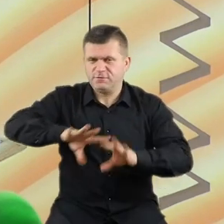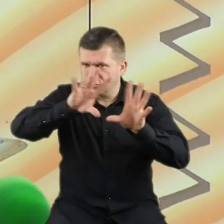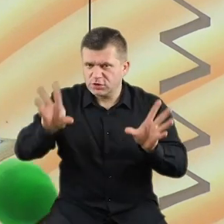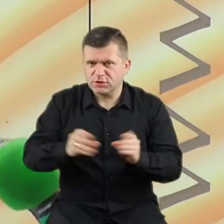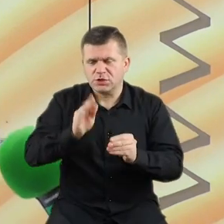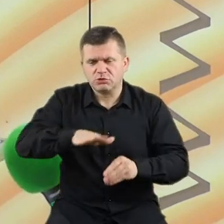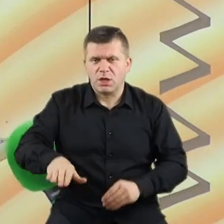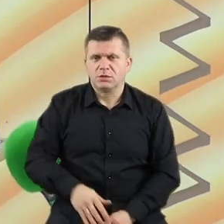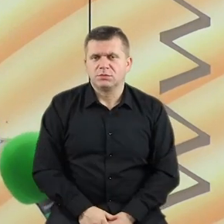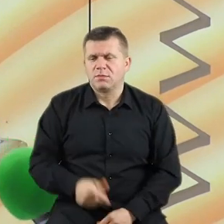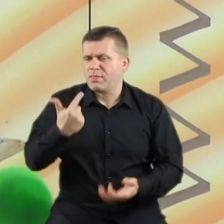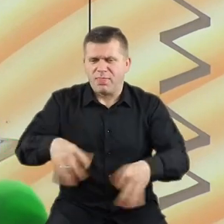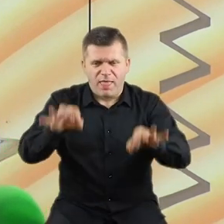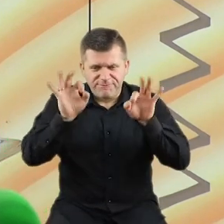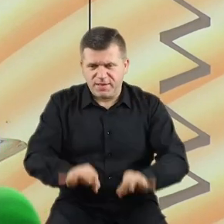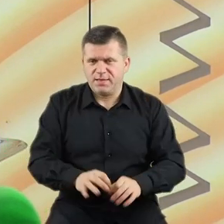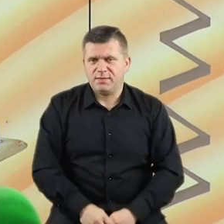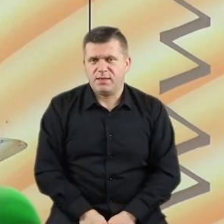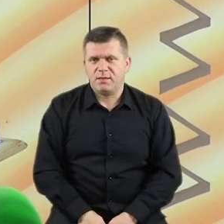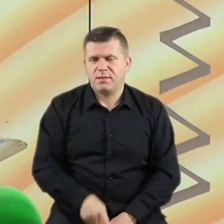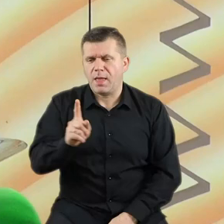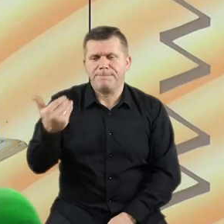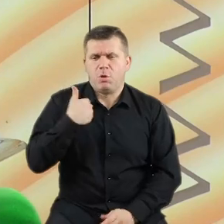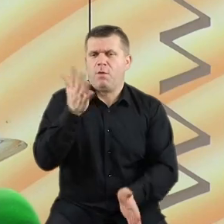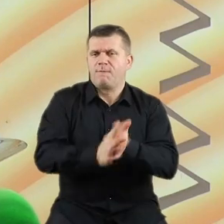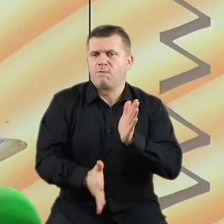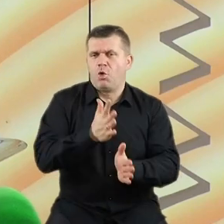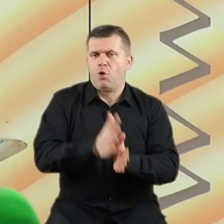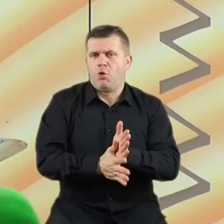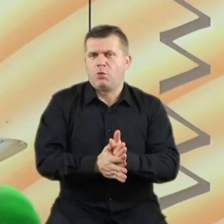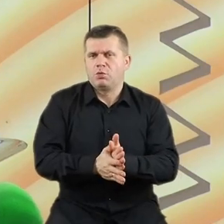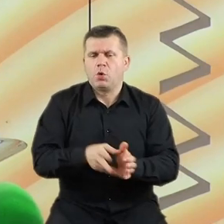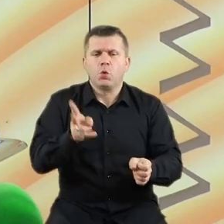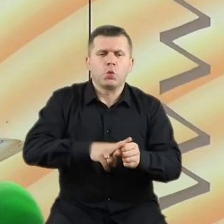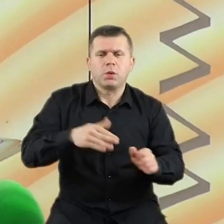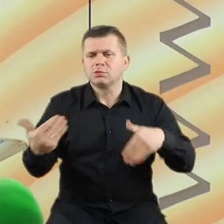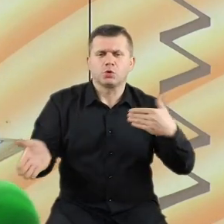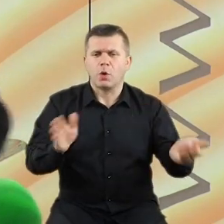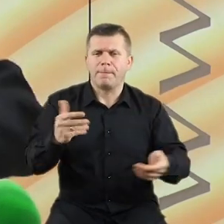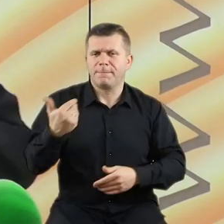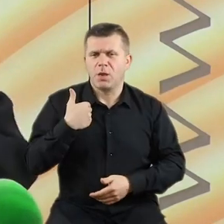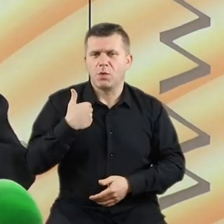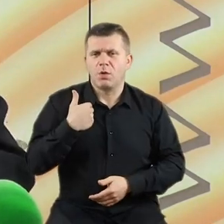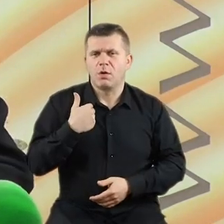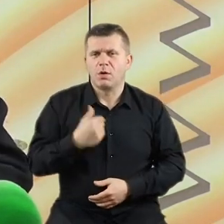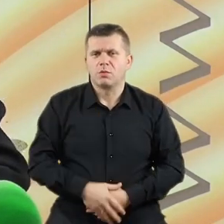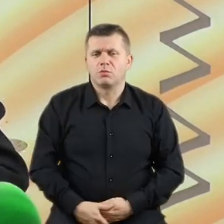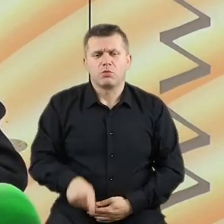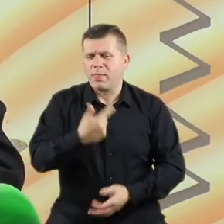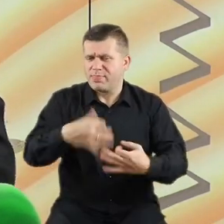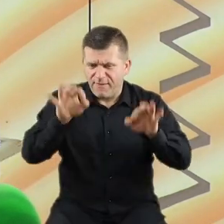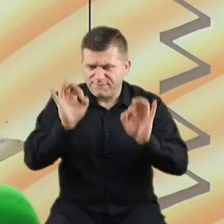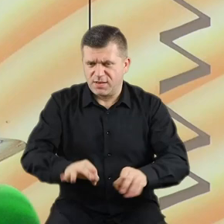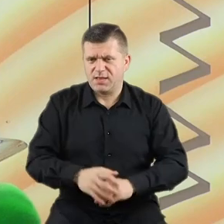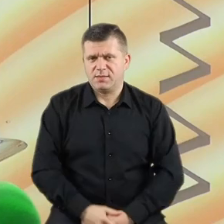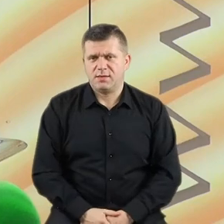wszystkie dzieci są niewinne temu, że była wojna i po którejkolwiek stronie by były, to są niewinne.